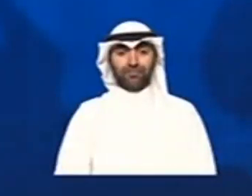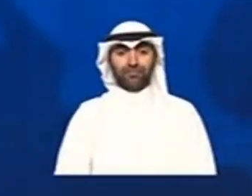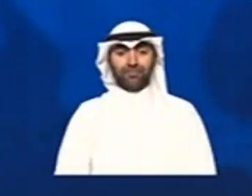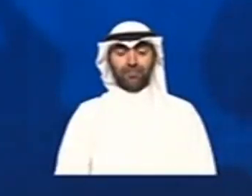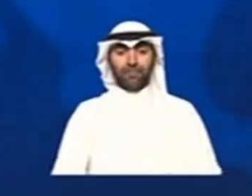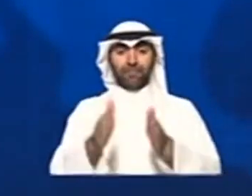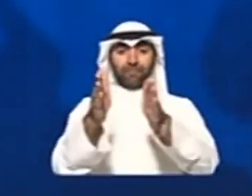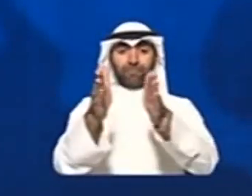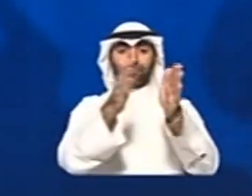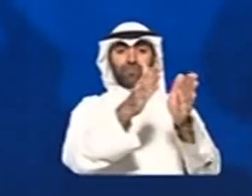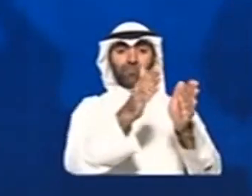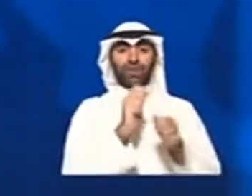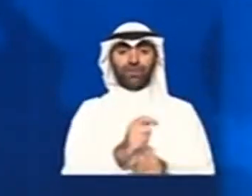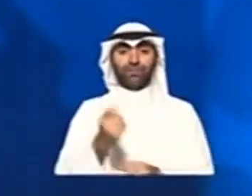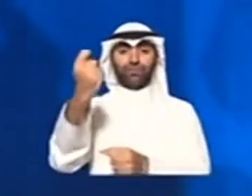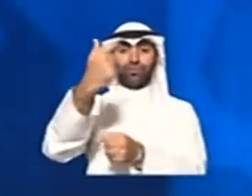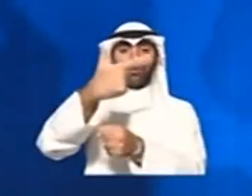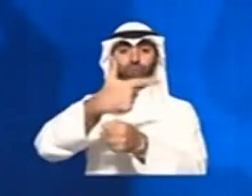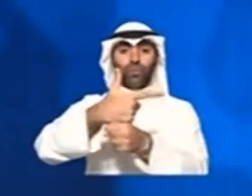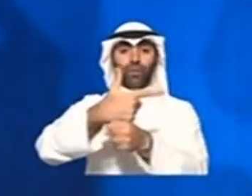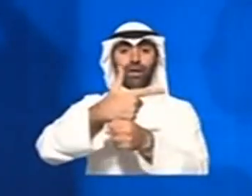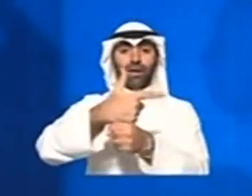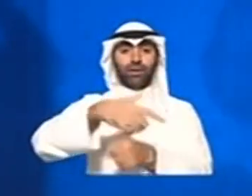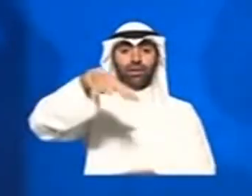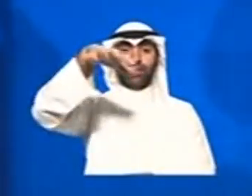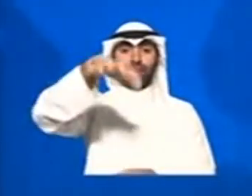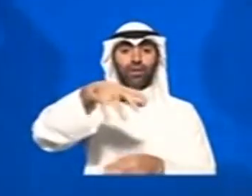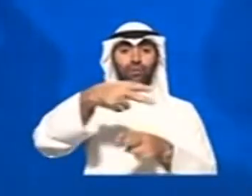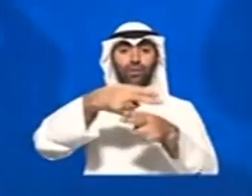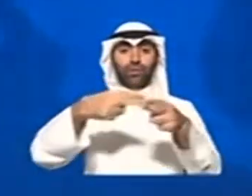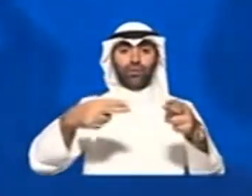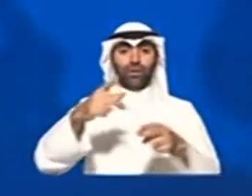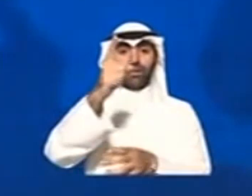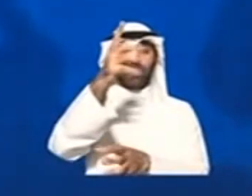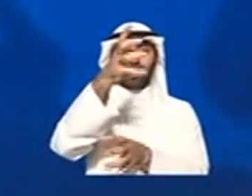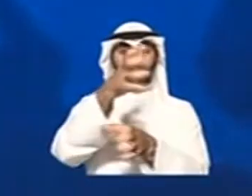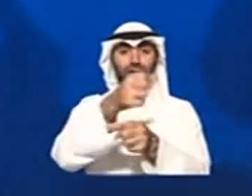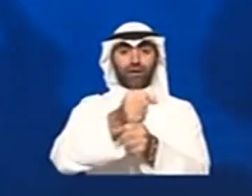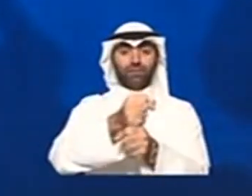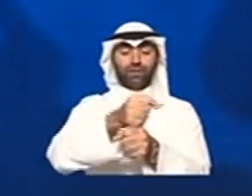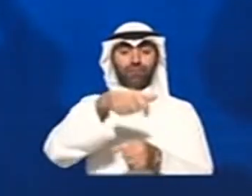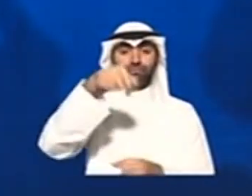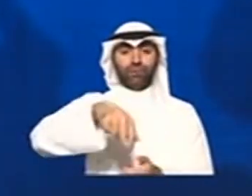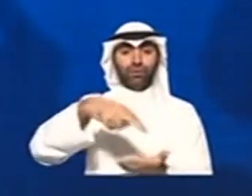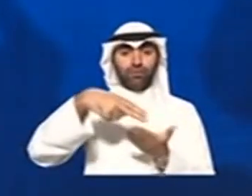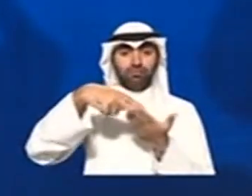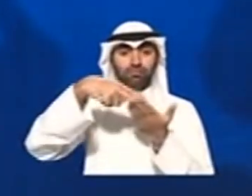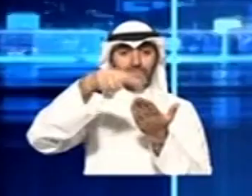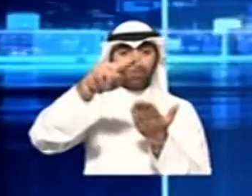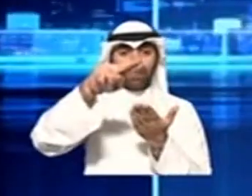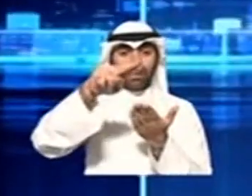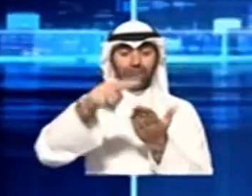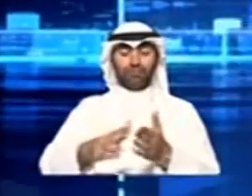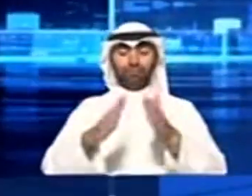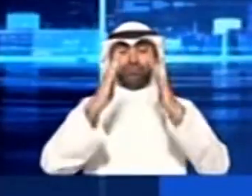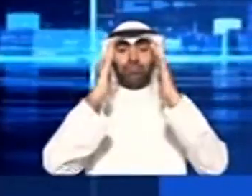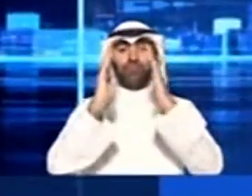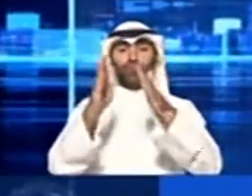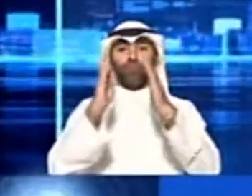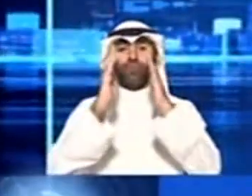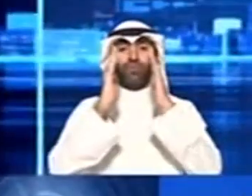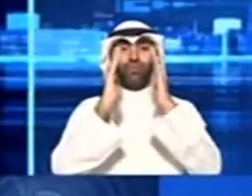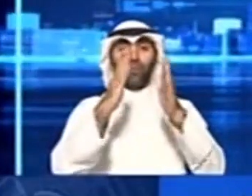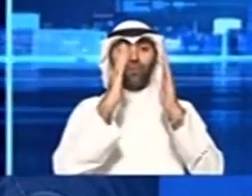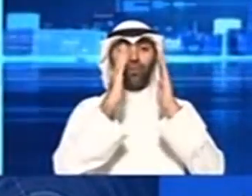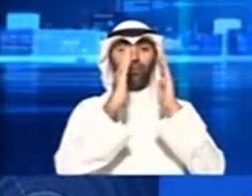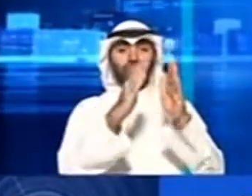بعث سمو نائب الأمير وولي العهد الشيخ نواف الأحمد الجابر الصباح حفظه الله ببرقية تهنئة إلى أخيه خادم الحرمين الشريفين